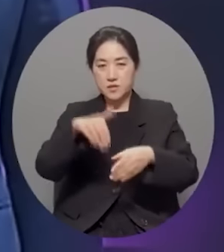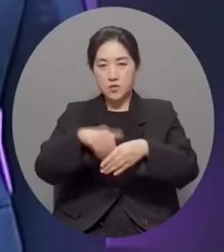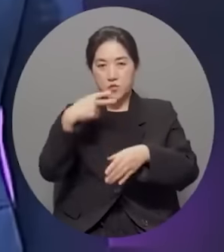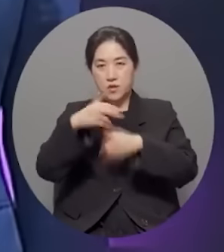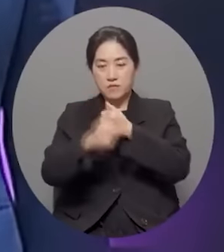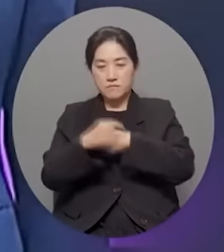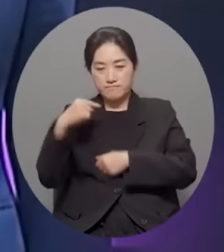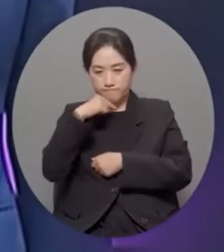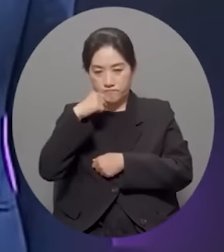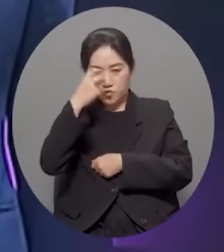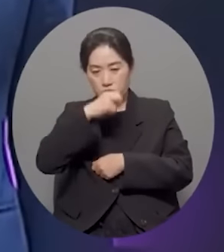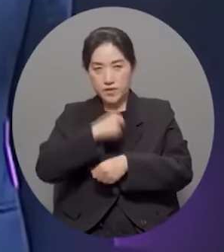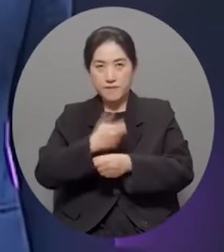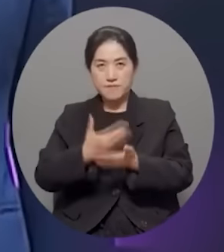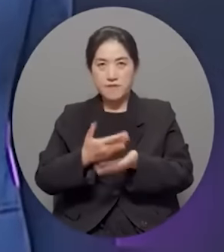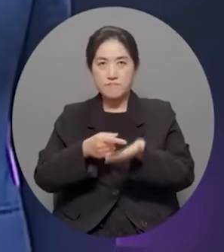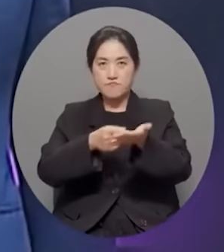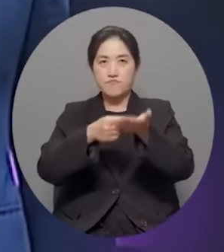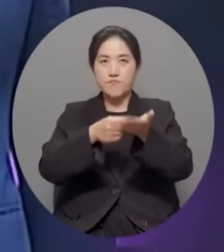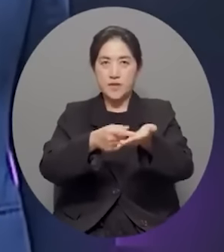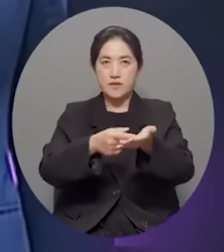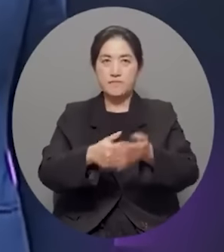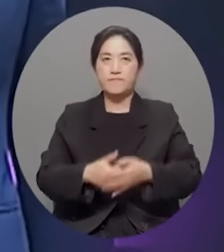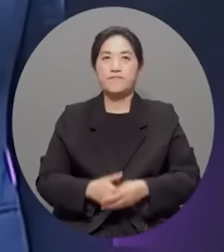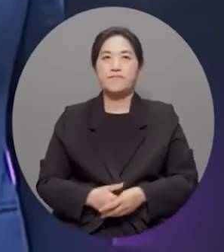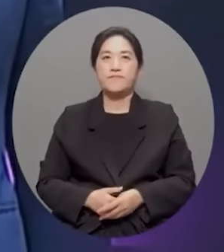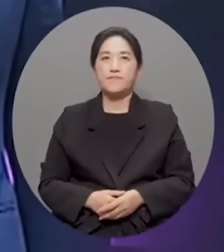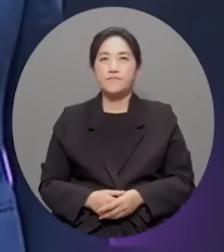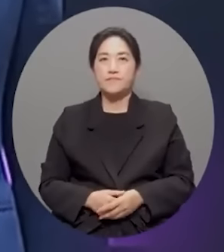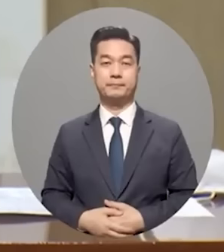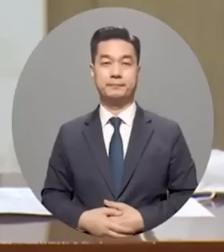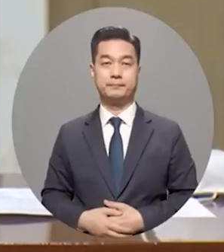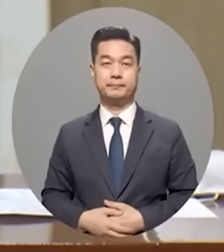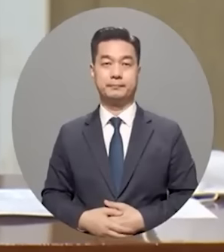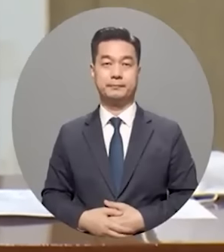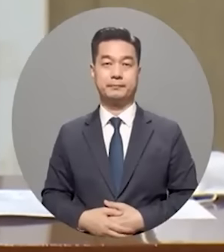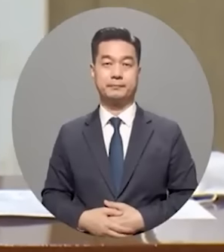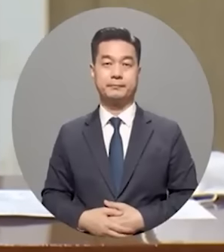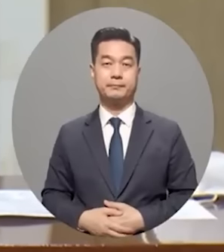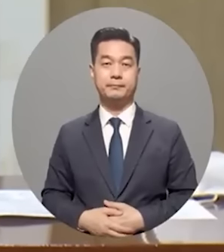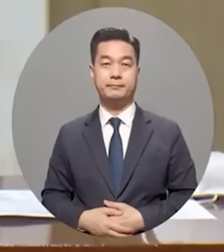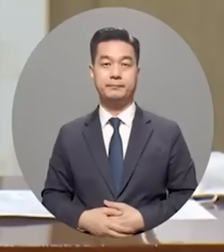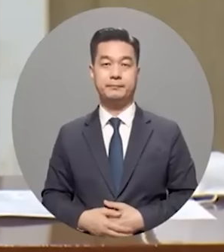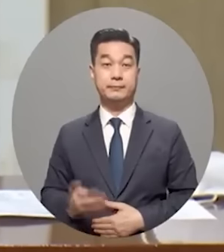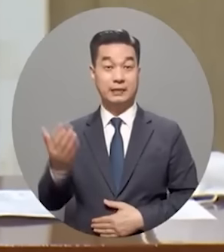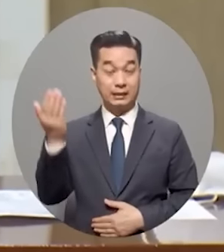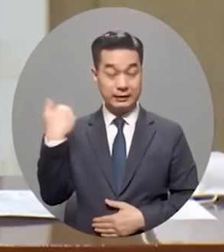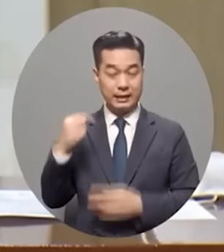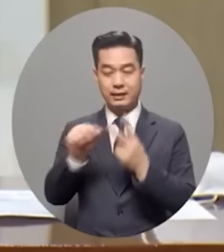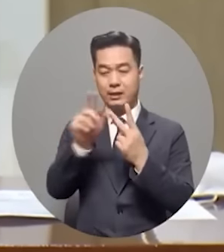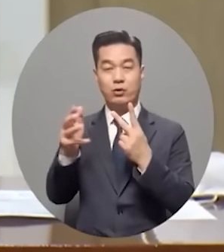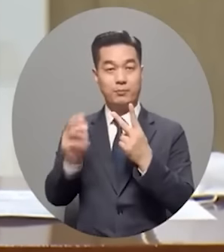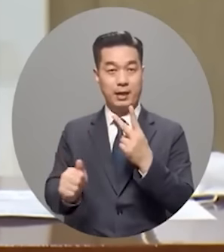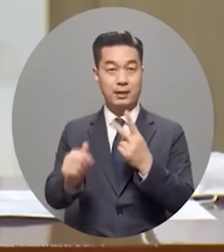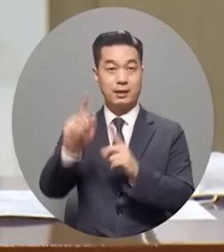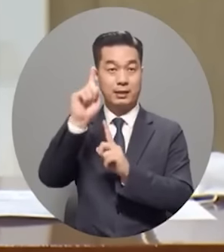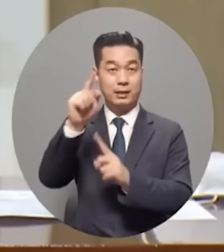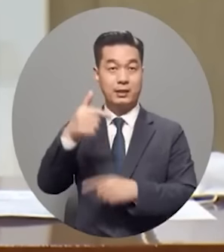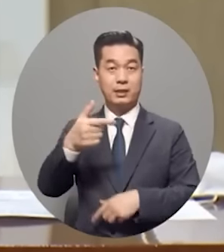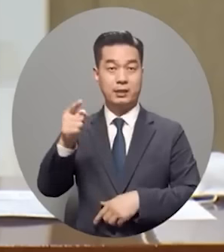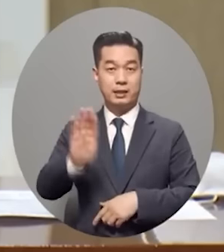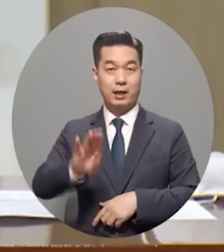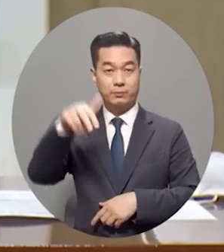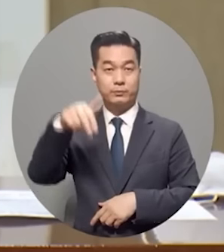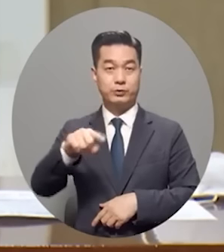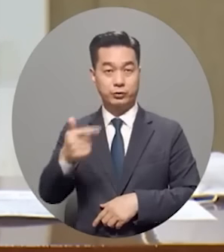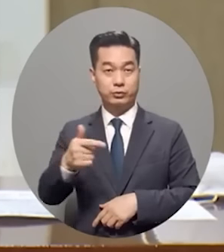엄정한 조사를 촉구했습니다. MBC 뉴스 조민입니다. 지난 2월 말 이갑준 부산 사구청장은